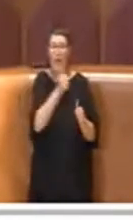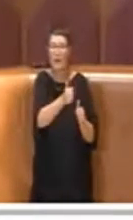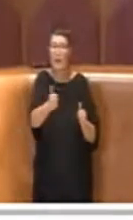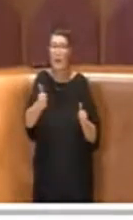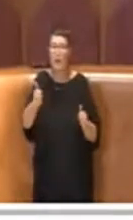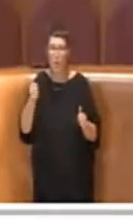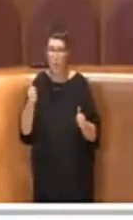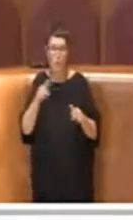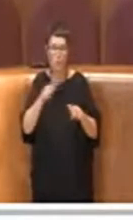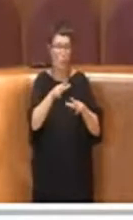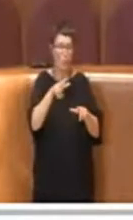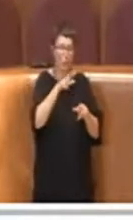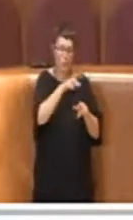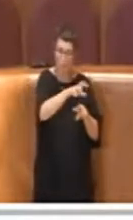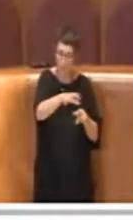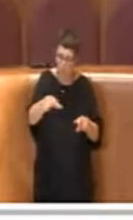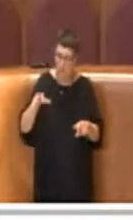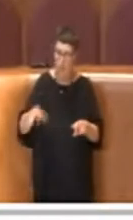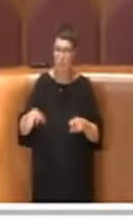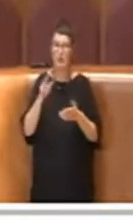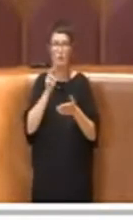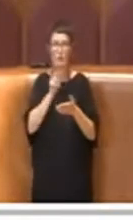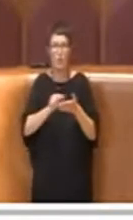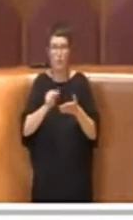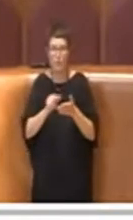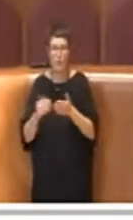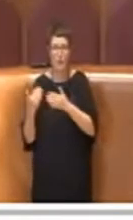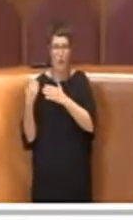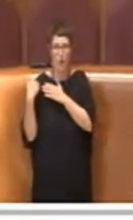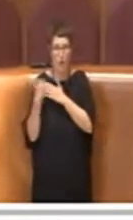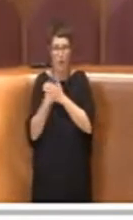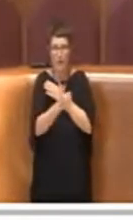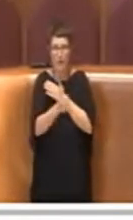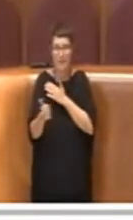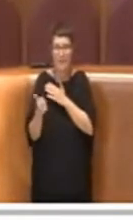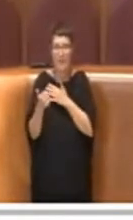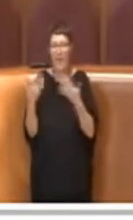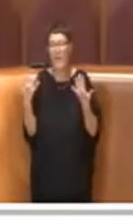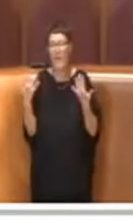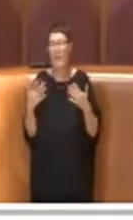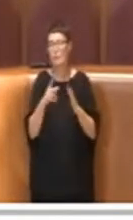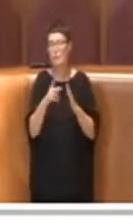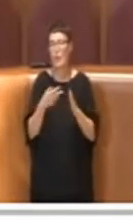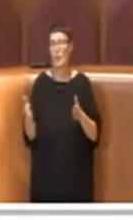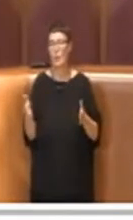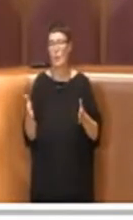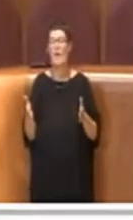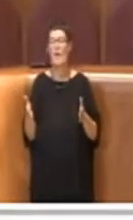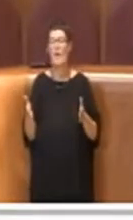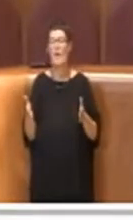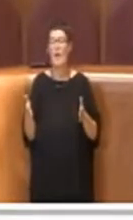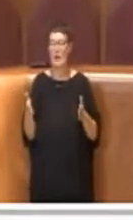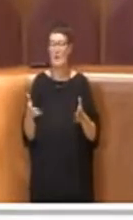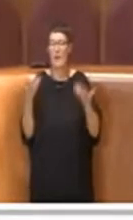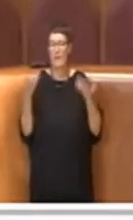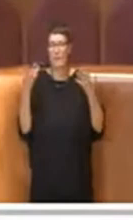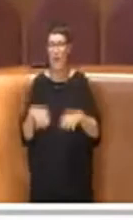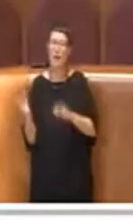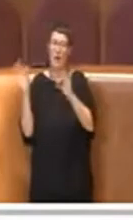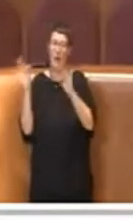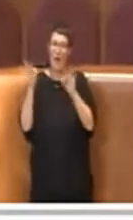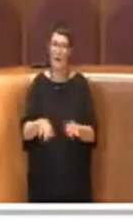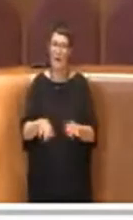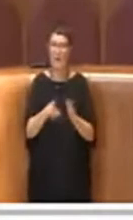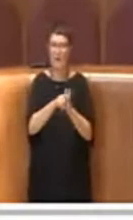municipi, gli uffici competenti. E ha portato oggi in aula questa seconda delibera di giunta.